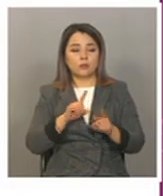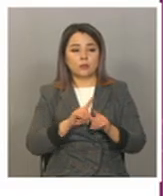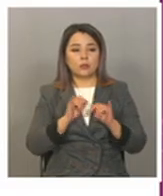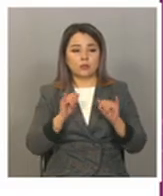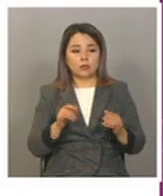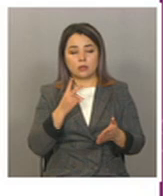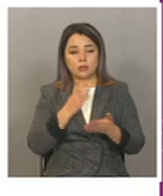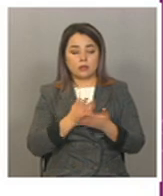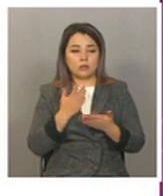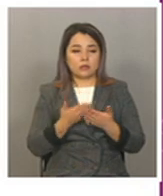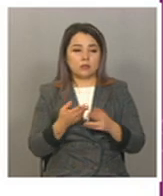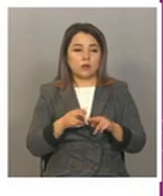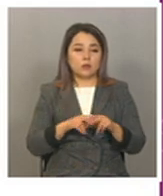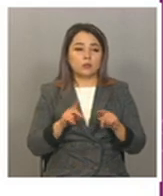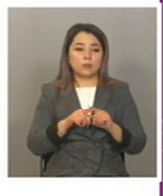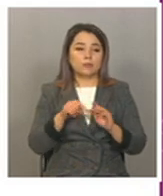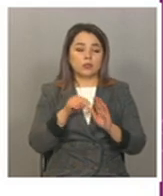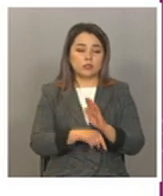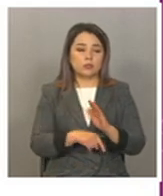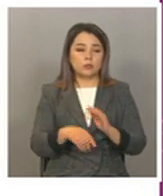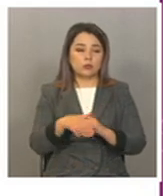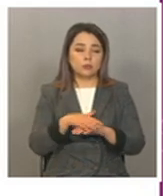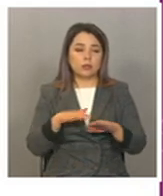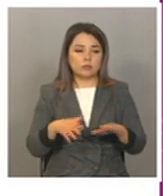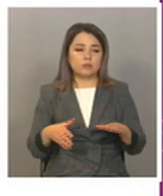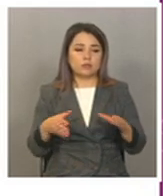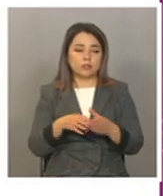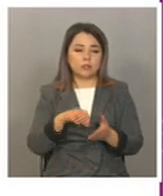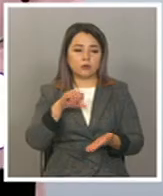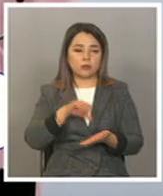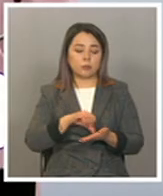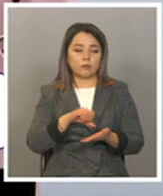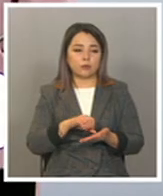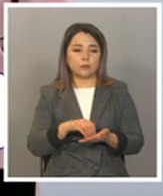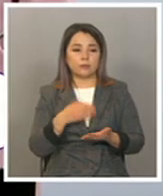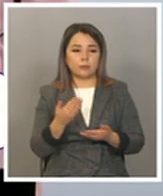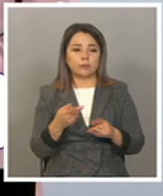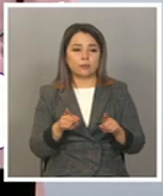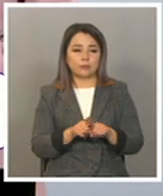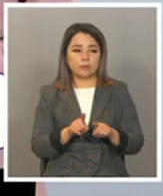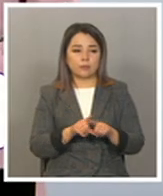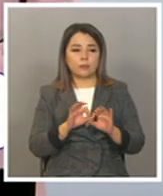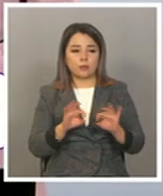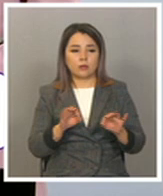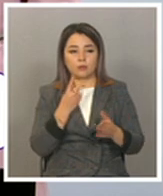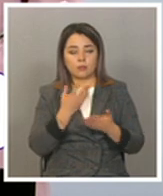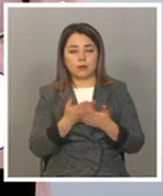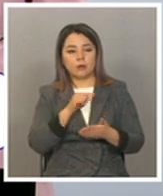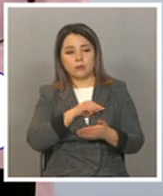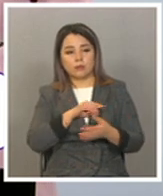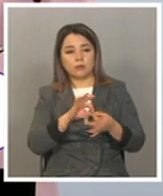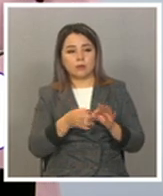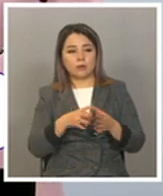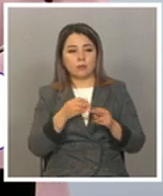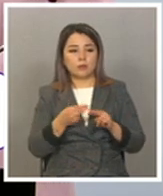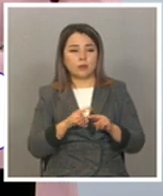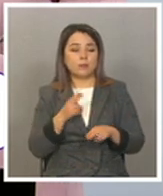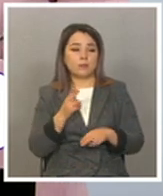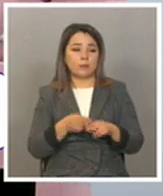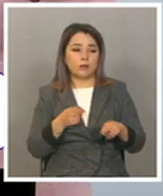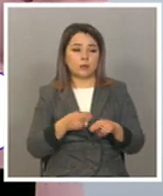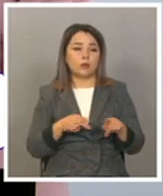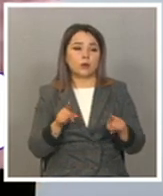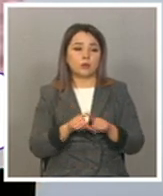сілтілік металдардың ішіндегі ең белсендісі ол цезий. Осы қасиеттерге байланысты металдардың